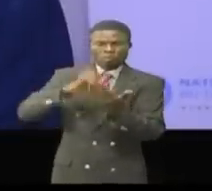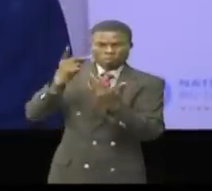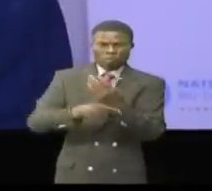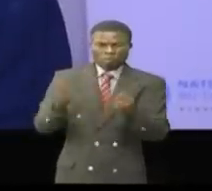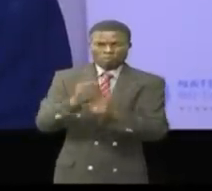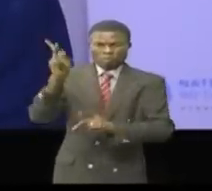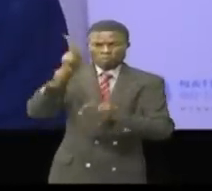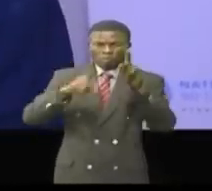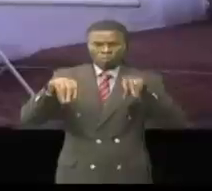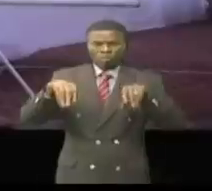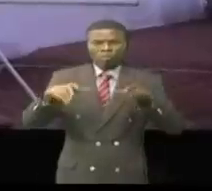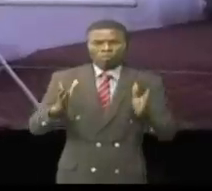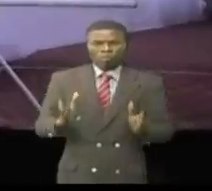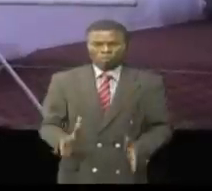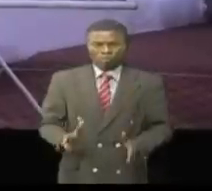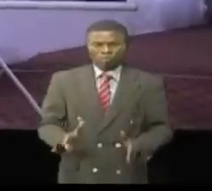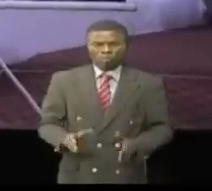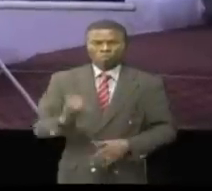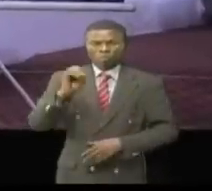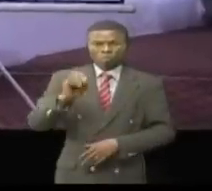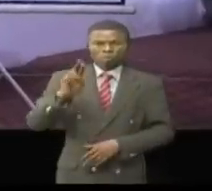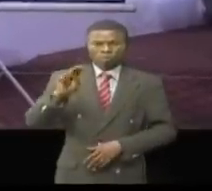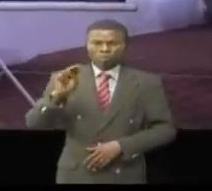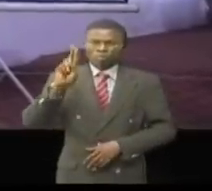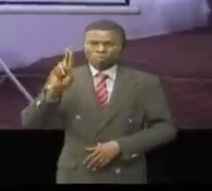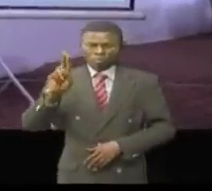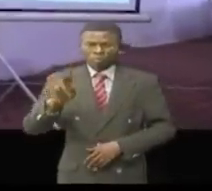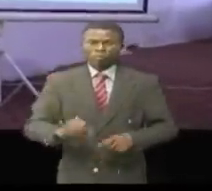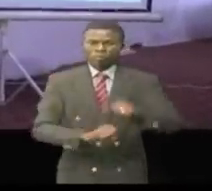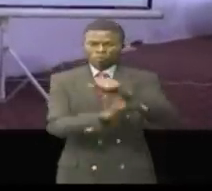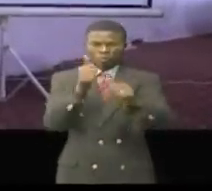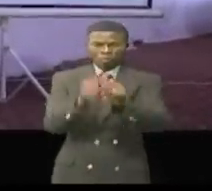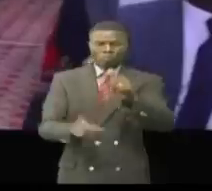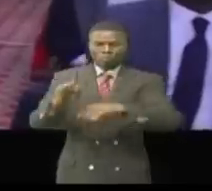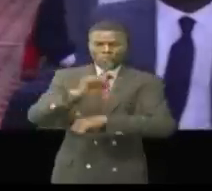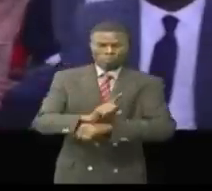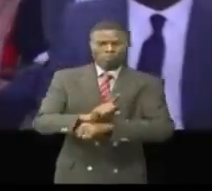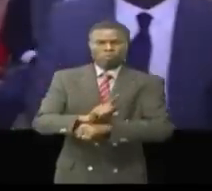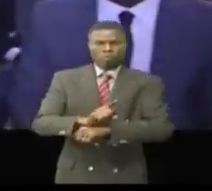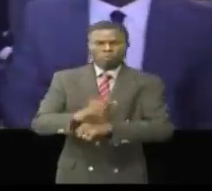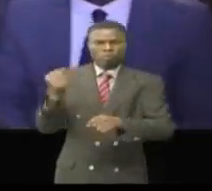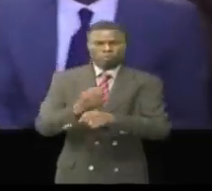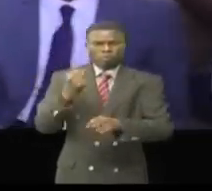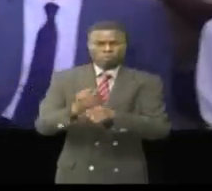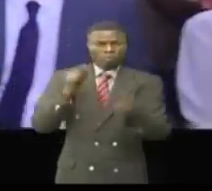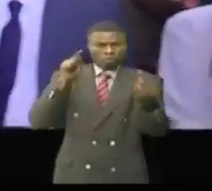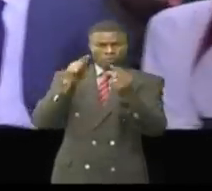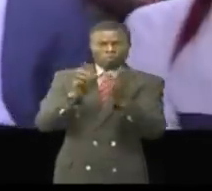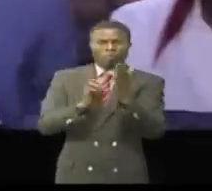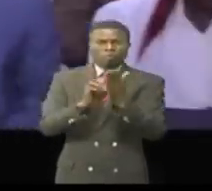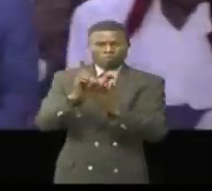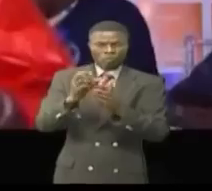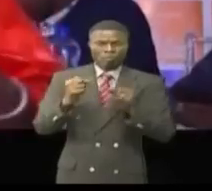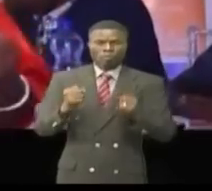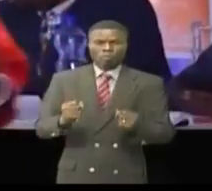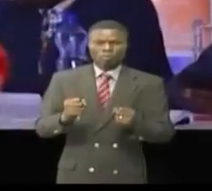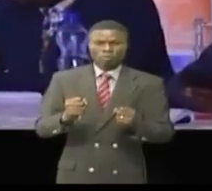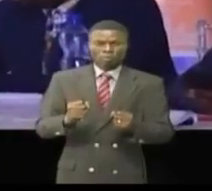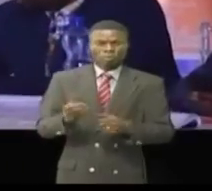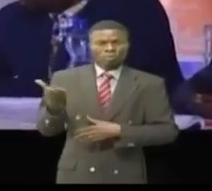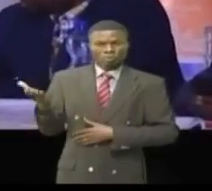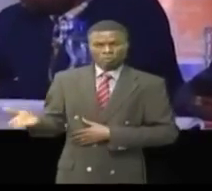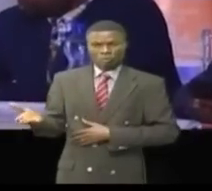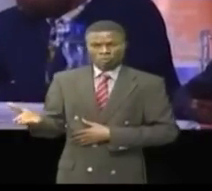du peuple congolais. L'ONU accompagne au quotidien la RDC dans la mise en œuvre des objectifs de développement durable. De son